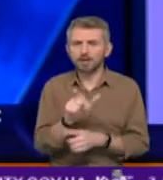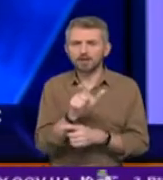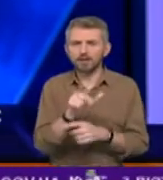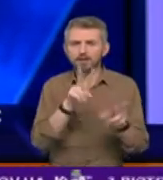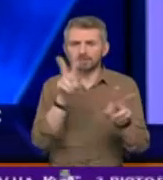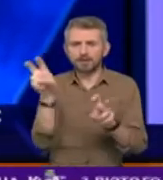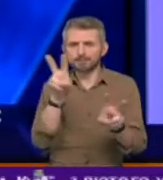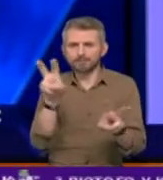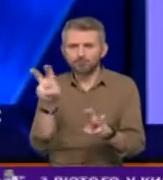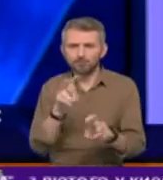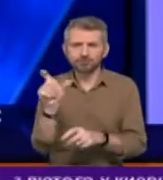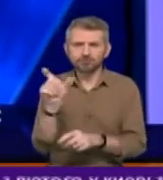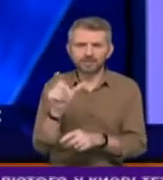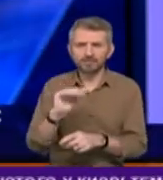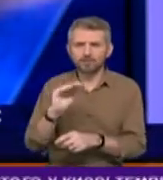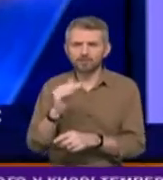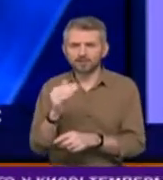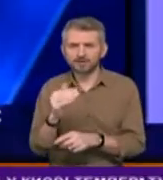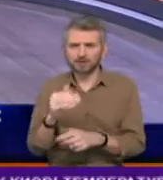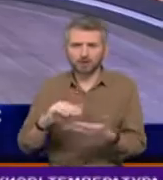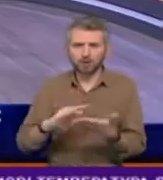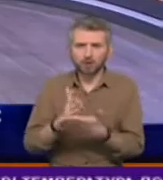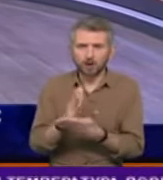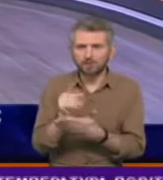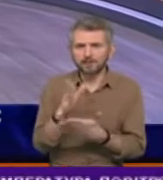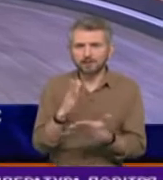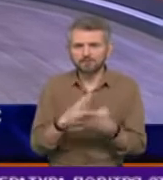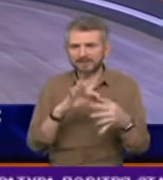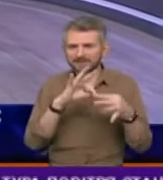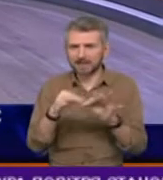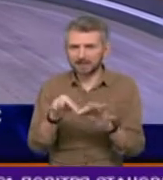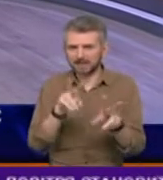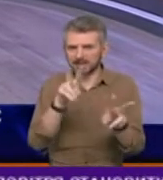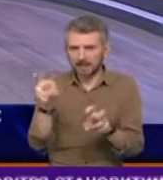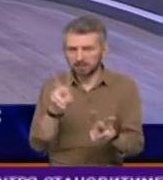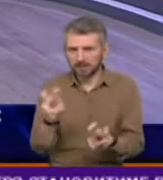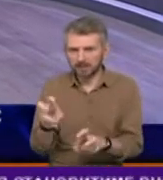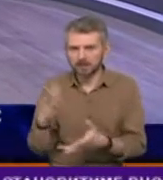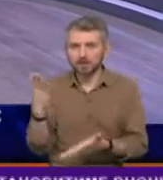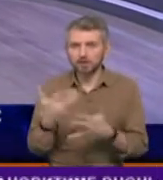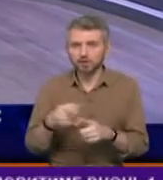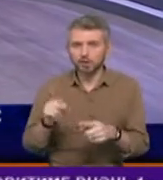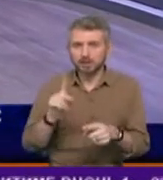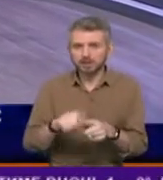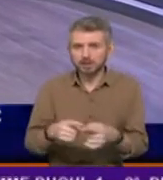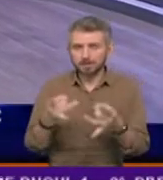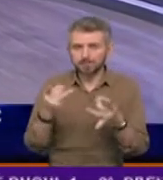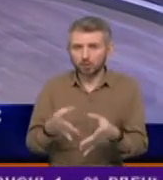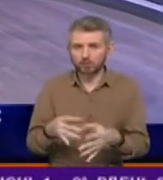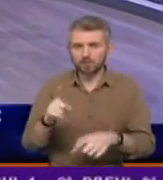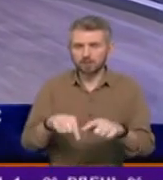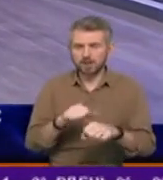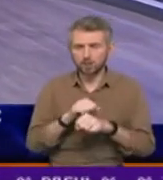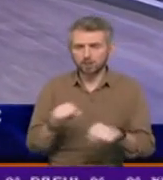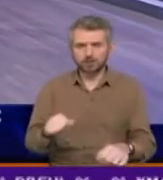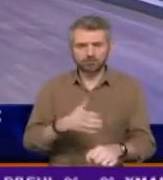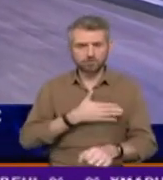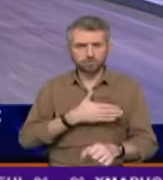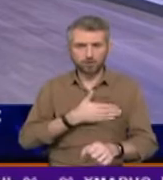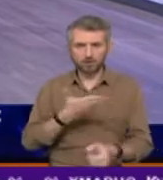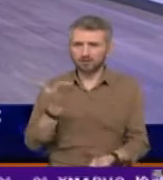Але учні, які зараз в 10-му, в 11-му класі, да, вони наперед ще рік тому, два роки тому знали про те, що їм